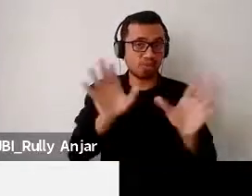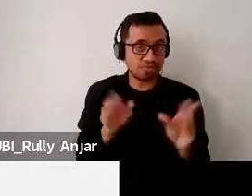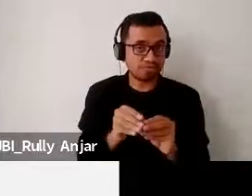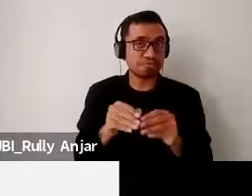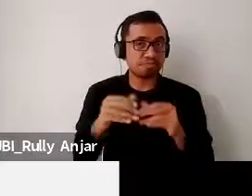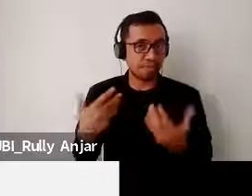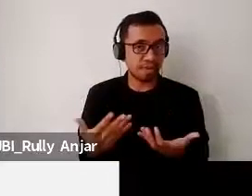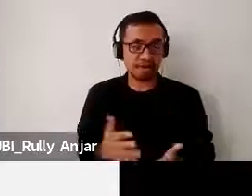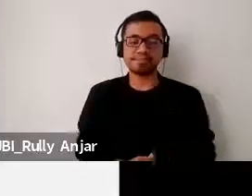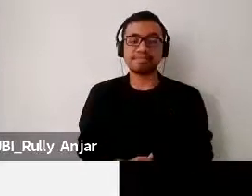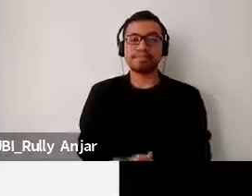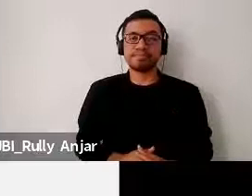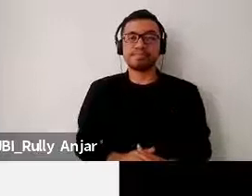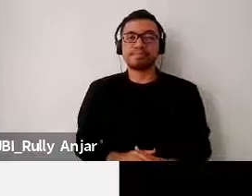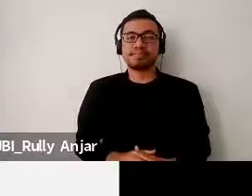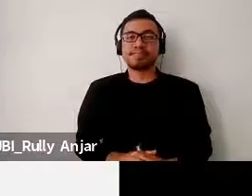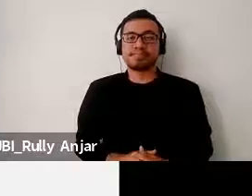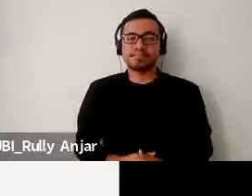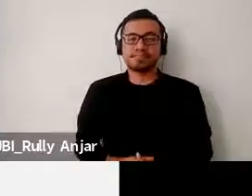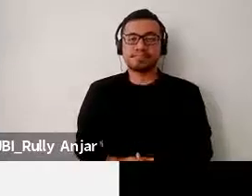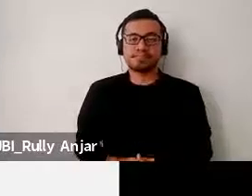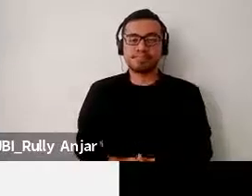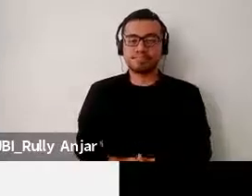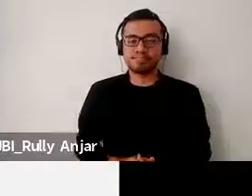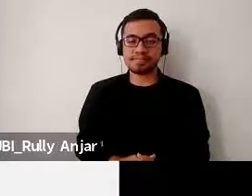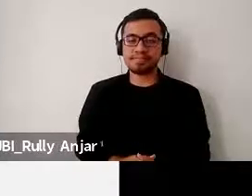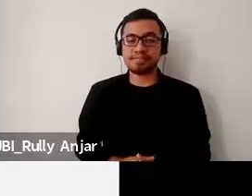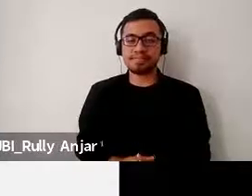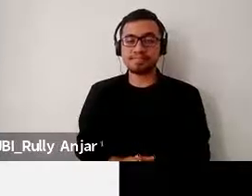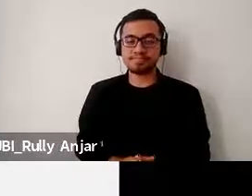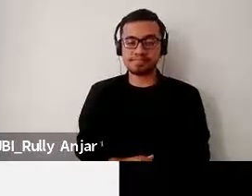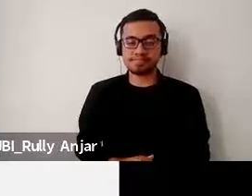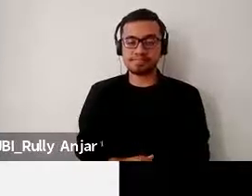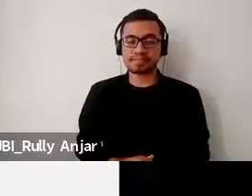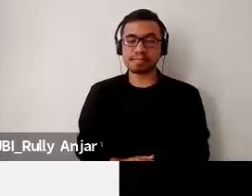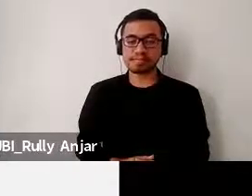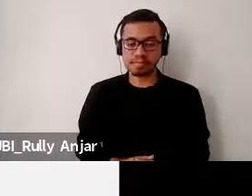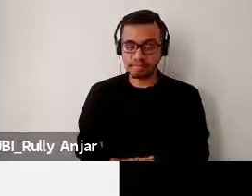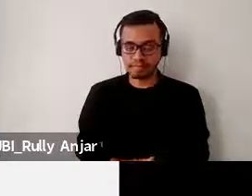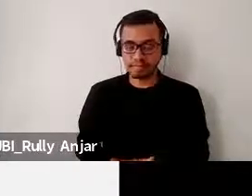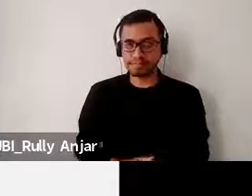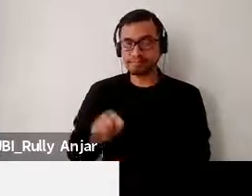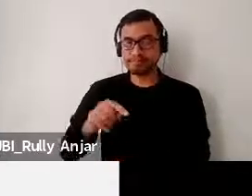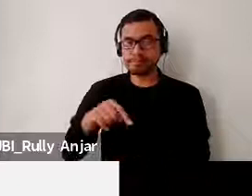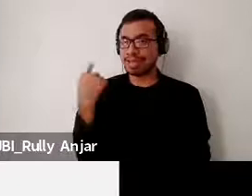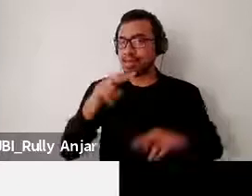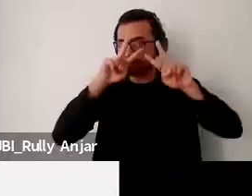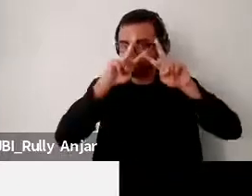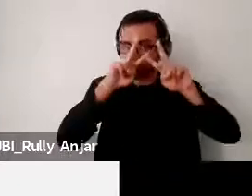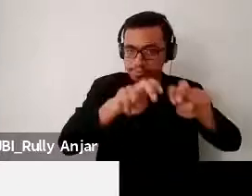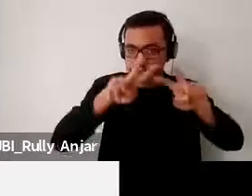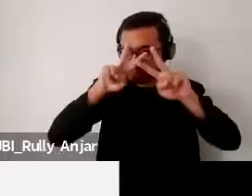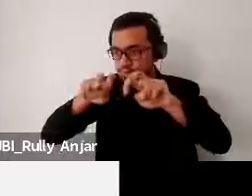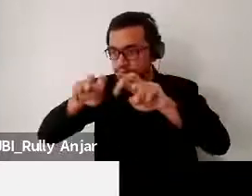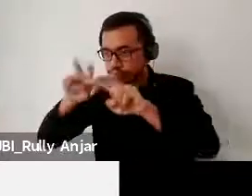secara umum kami ini kan memang menganalisa mulai dari kelompok anak, kemudian kelompok usia